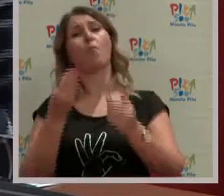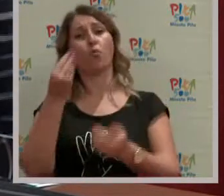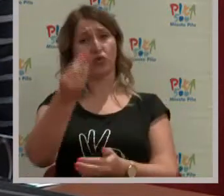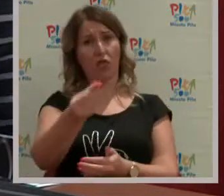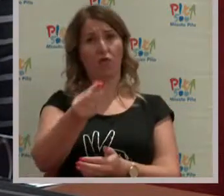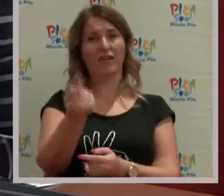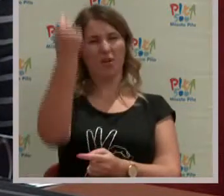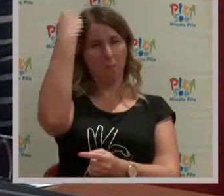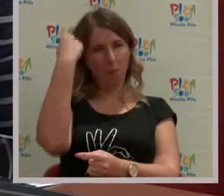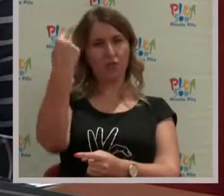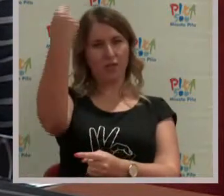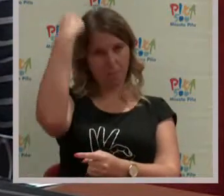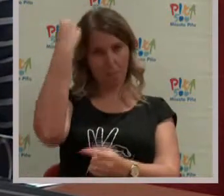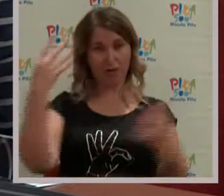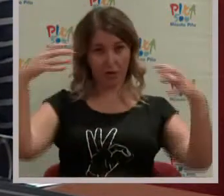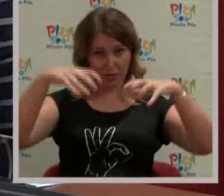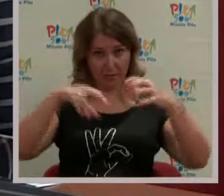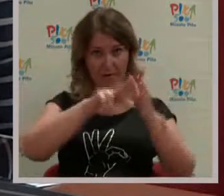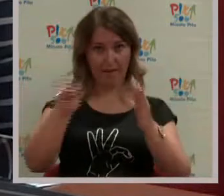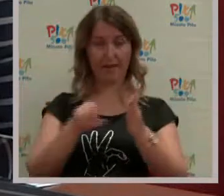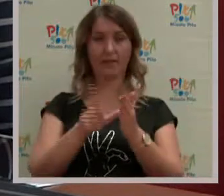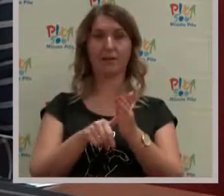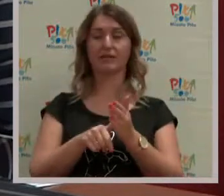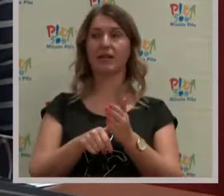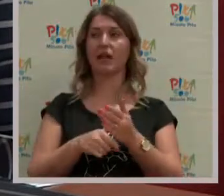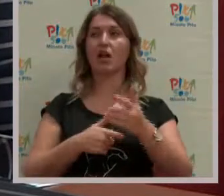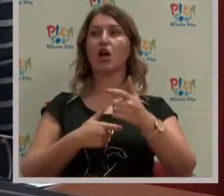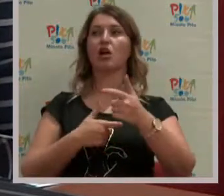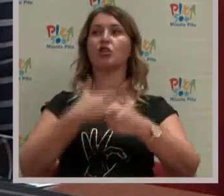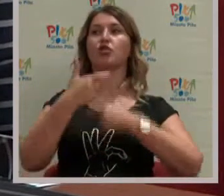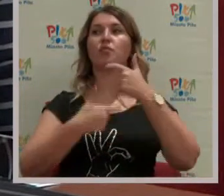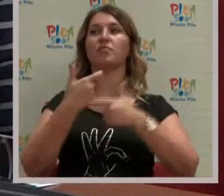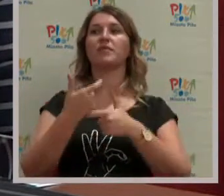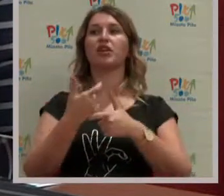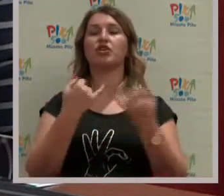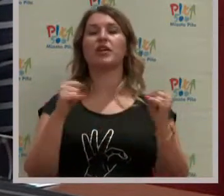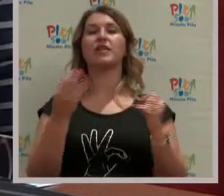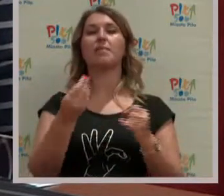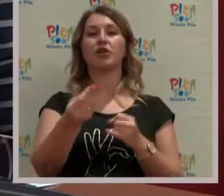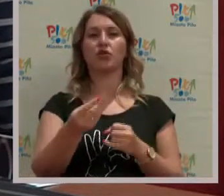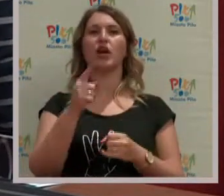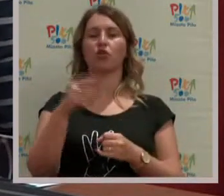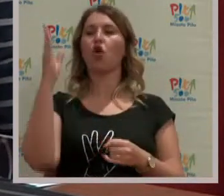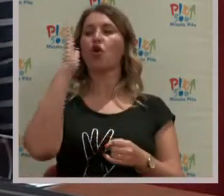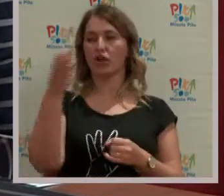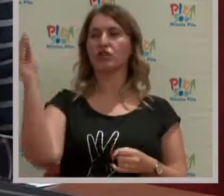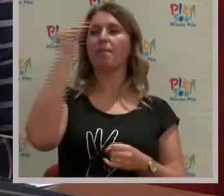z poprzedniej sesji wprowadzamy również wolne środki o czym będę mówiła przy uchwale budżetowej